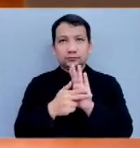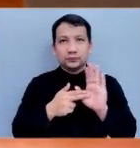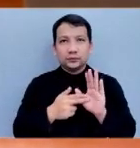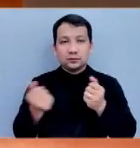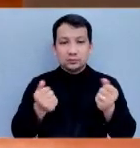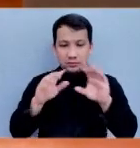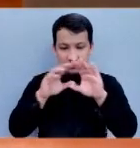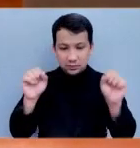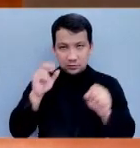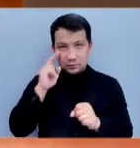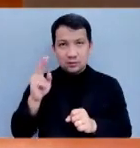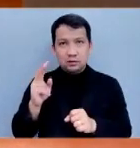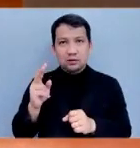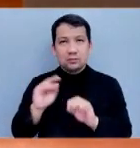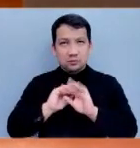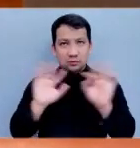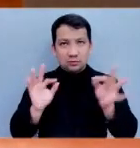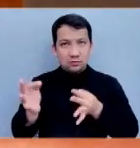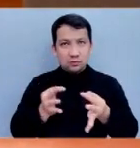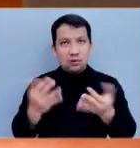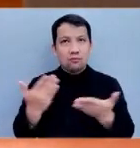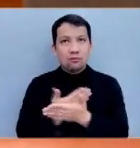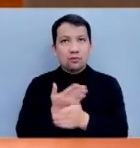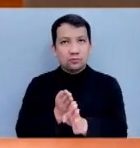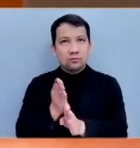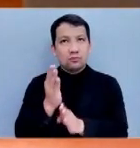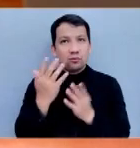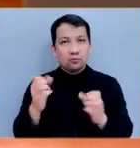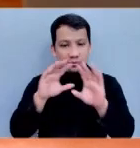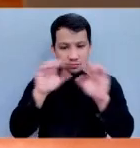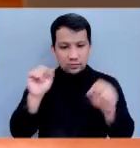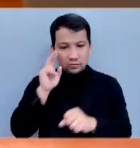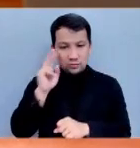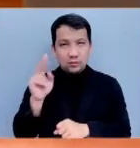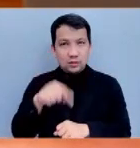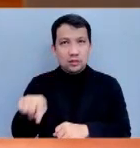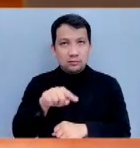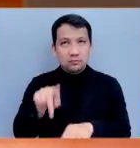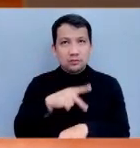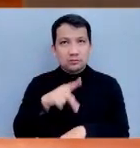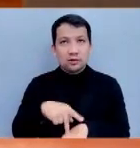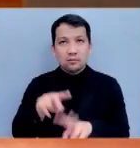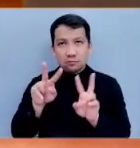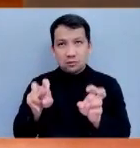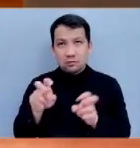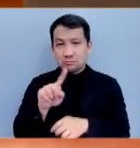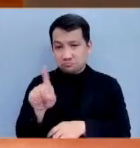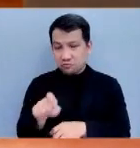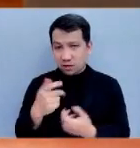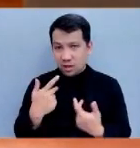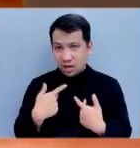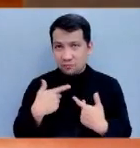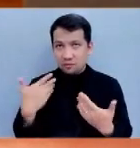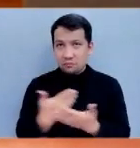Administrasyong Marcos para malinaw daw kung ano ang direksyon na gusto ni PBBM para sa ating bansa. Ang tanong lang daw, meron ba talagang